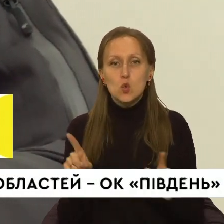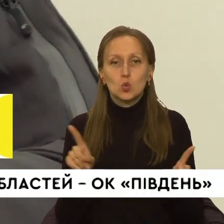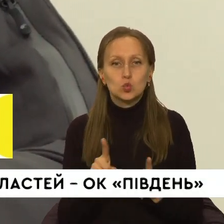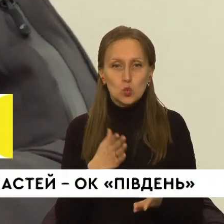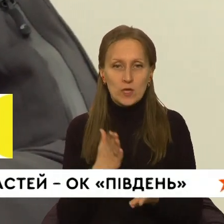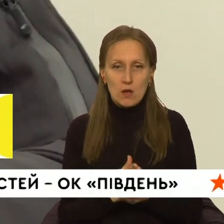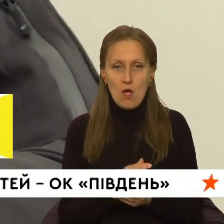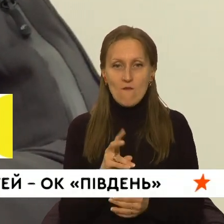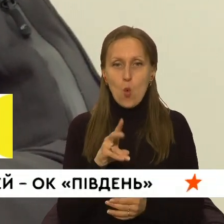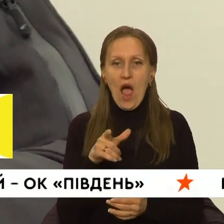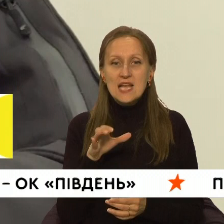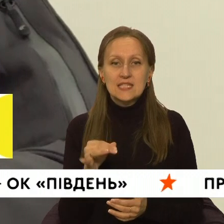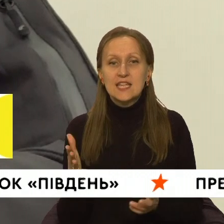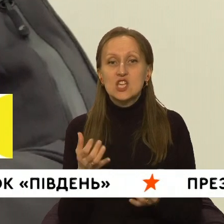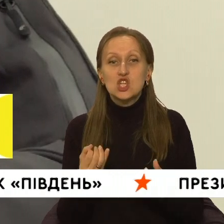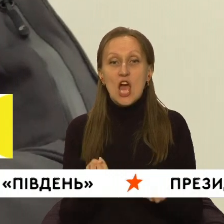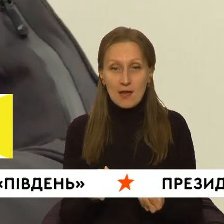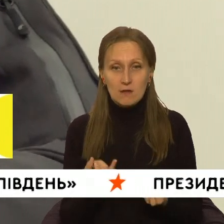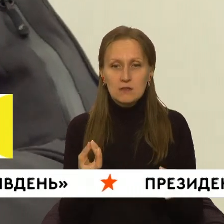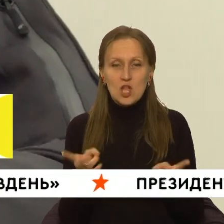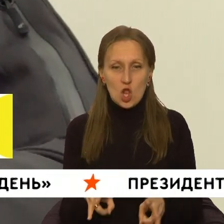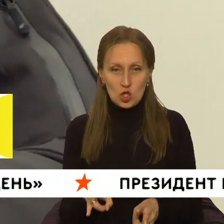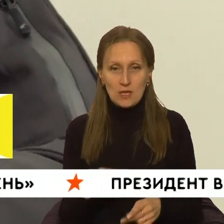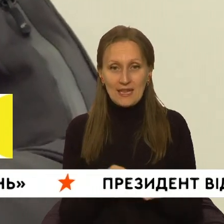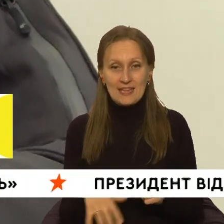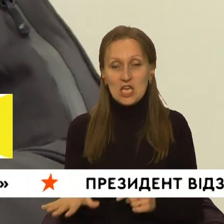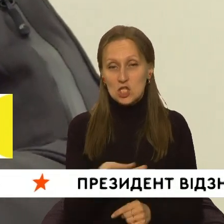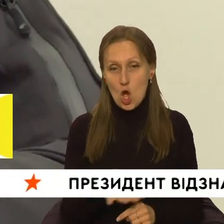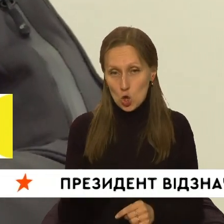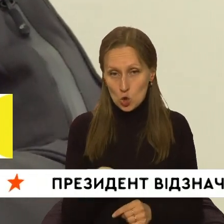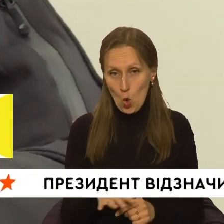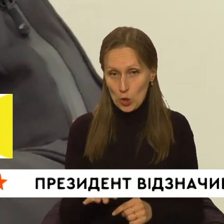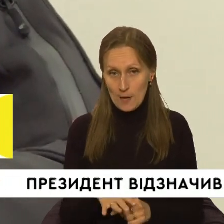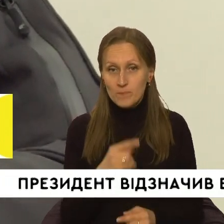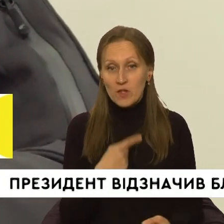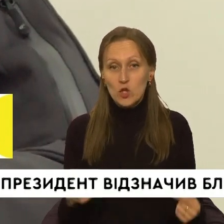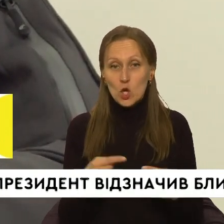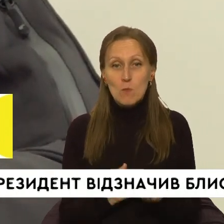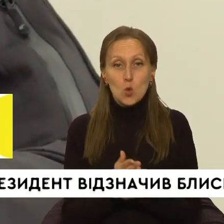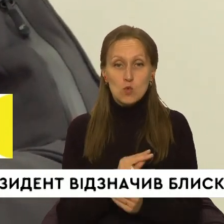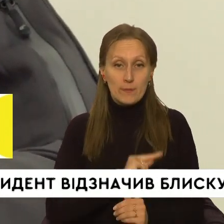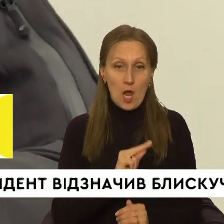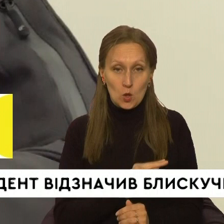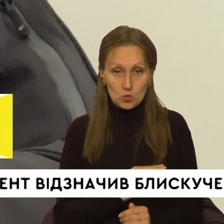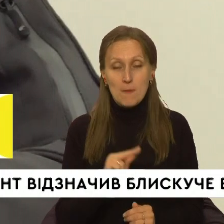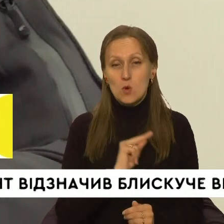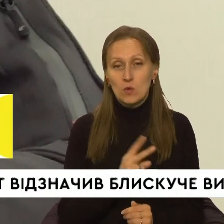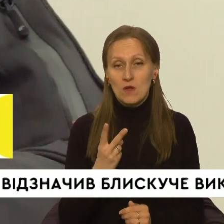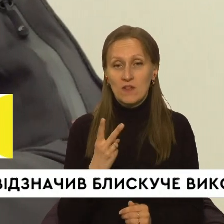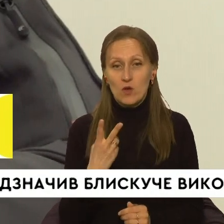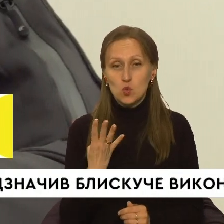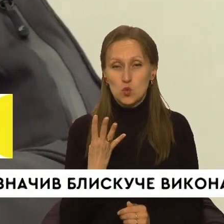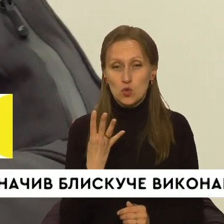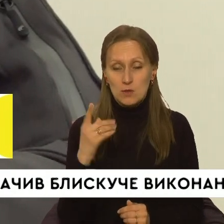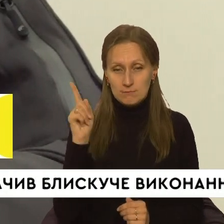є фугаси, які ще на сьогоднішній день залишаються на цій території. От, відповідні служби працюють, от, працюють 24 години